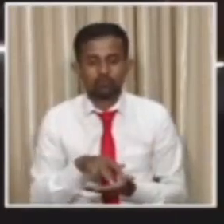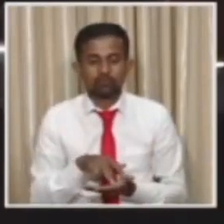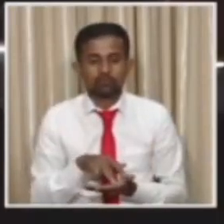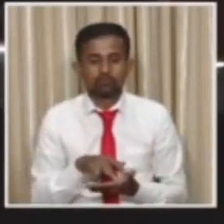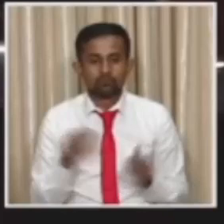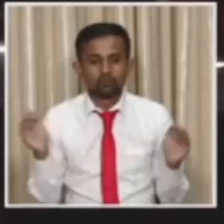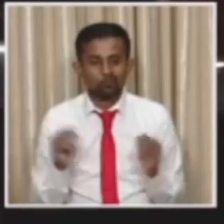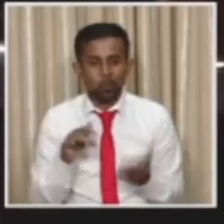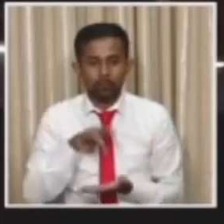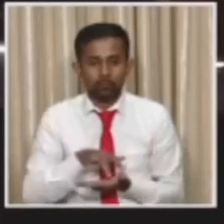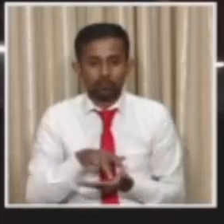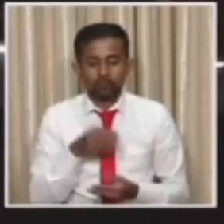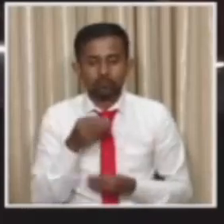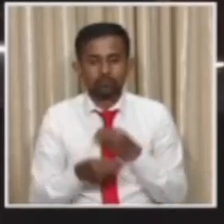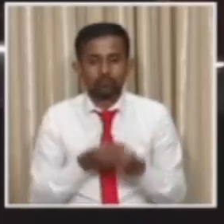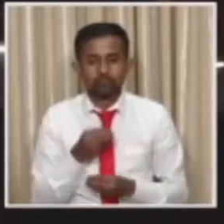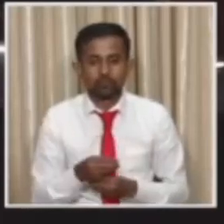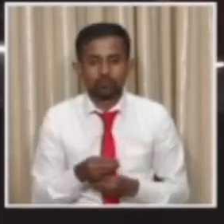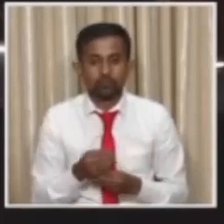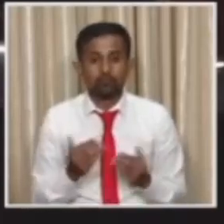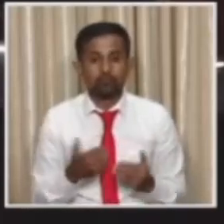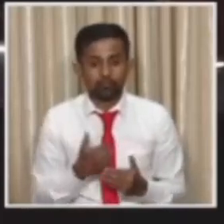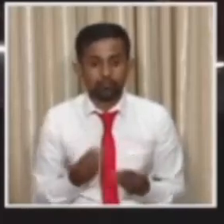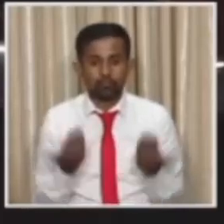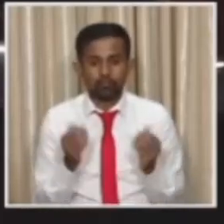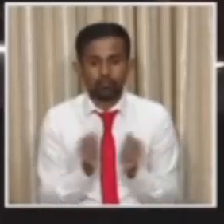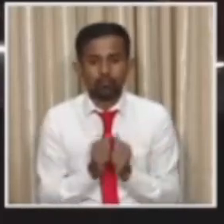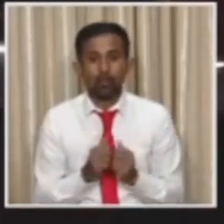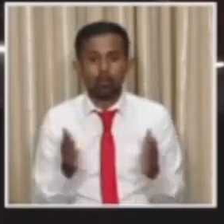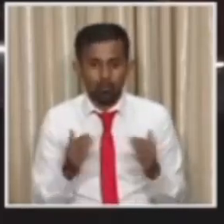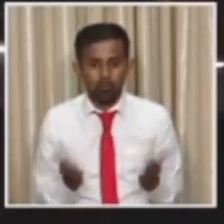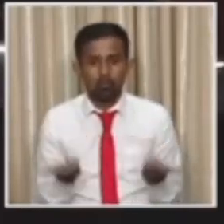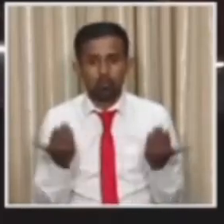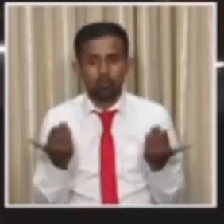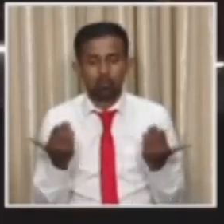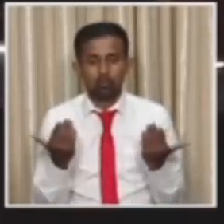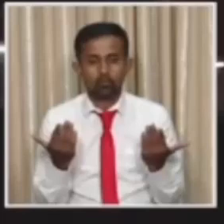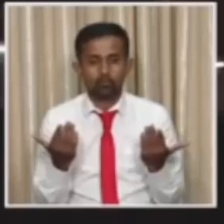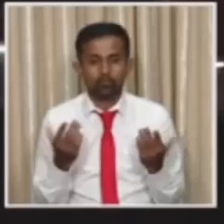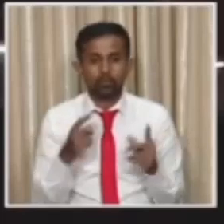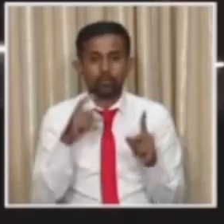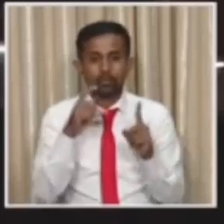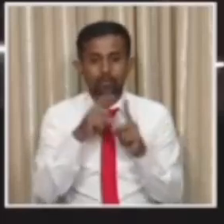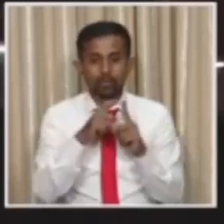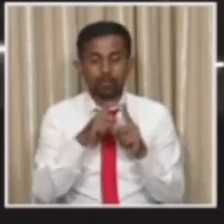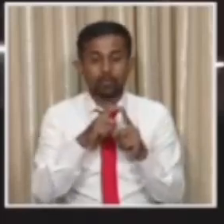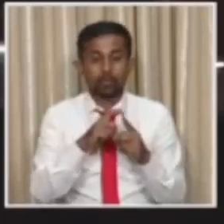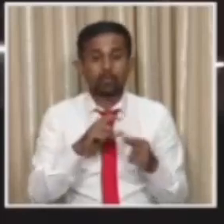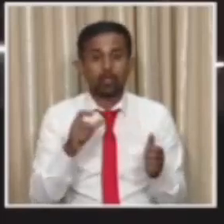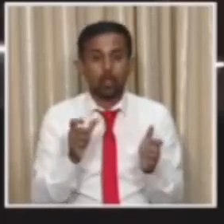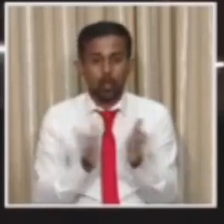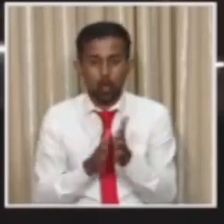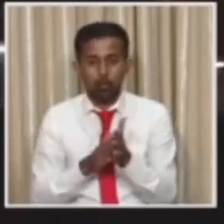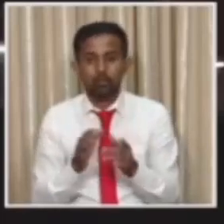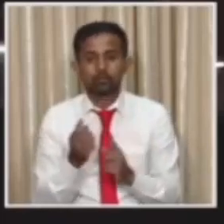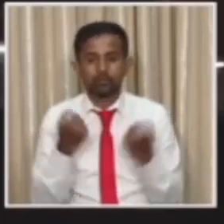සුළු හා මධ්‍යම පරිමාණ කර්මාන්තකරුවන් දිරි ගන්න ඕන වැඩපිළිවෙලක් තව තවත් කරන්න ඕනේ. ඒ අපි DCC ඩිස්ත්‍රික් සම්බන්ධයෙන් කමිටු සභාපතිවරු හැටියට අපිට